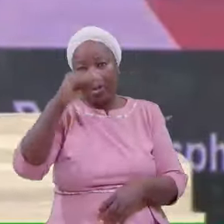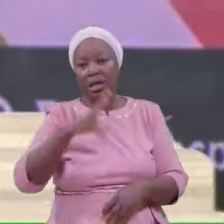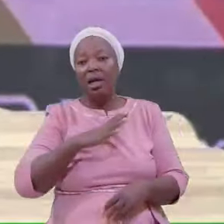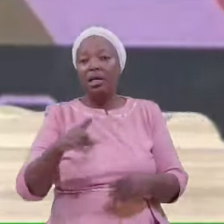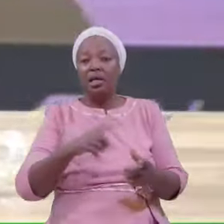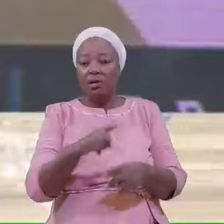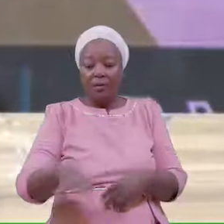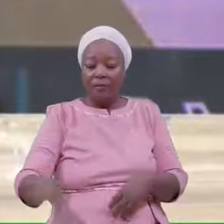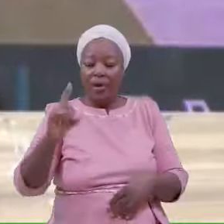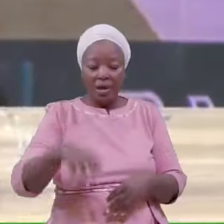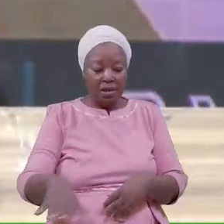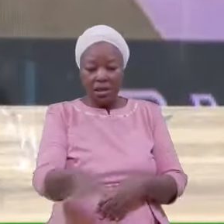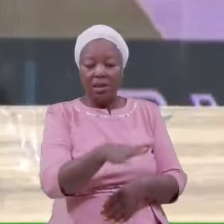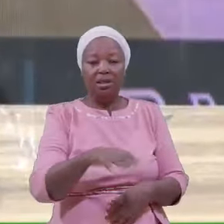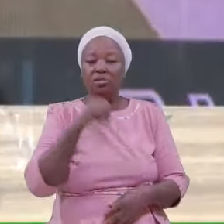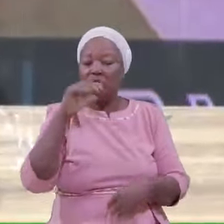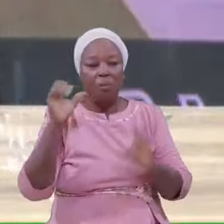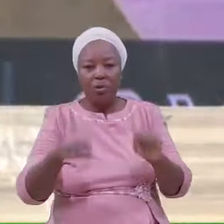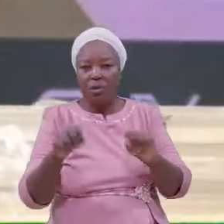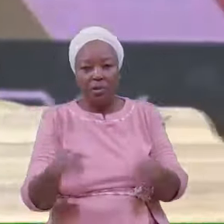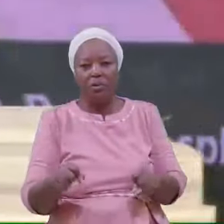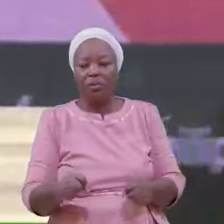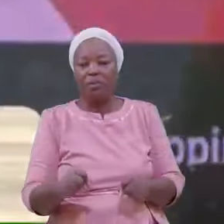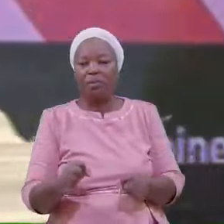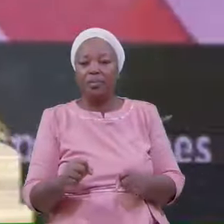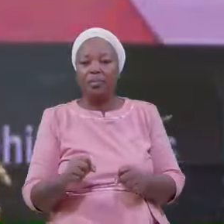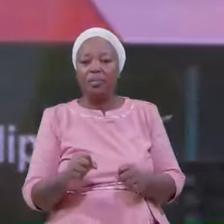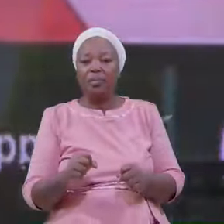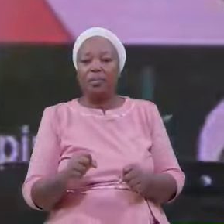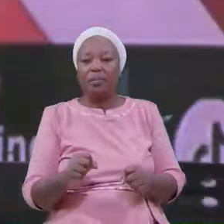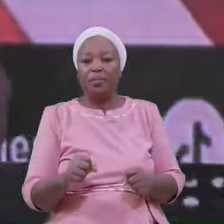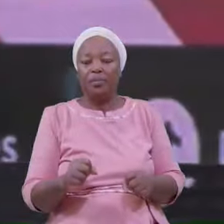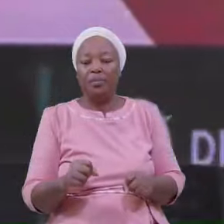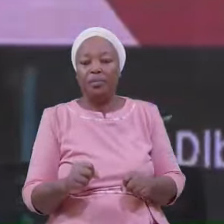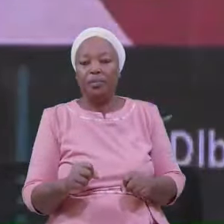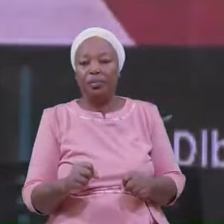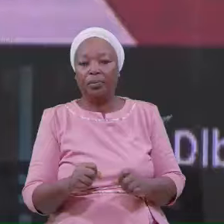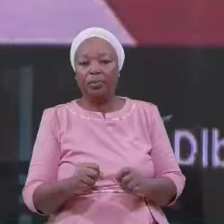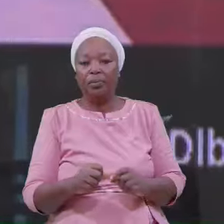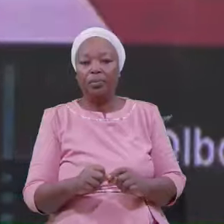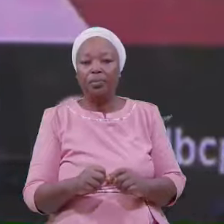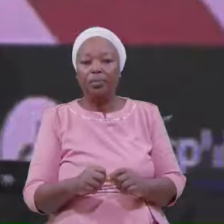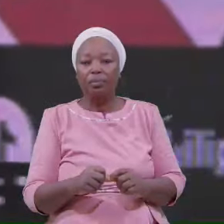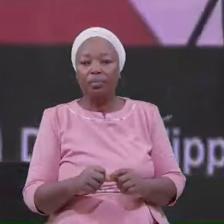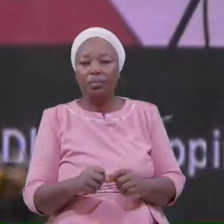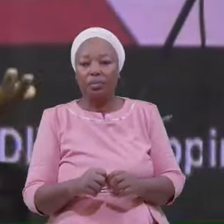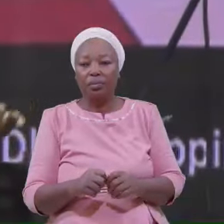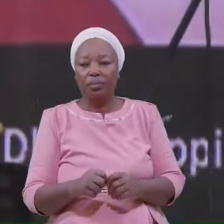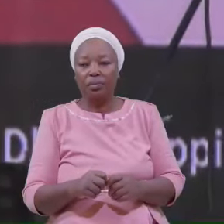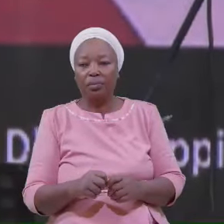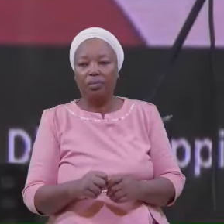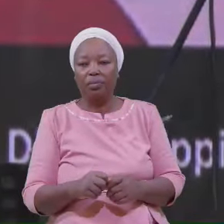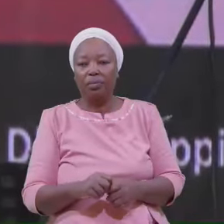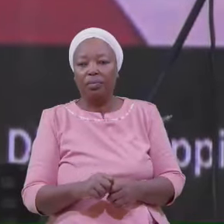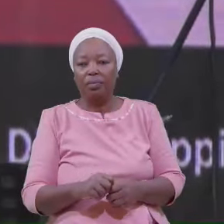this impossible. Ang lahat ng makapangyarihan, ang lahat ng mga tao dito, hatgas sa iba't mundo, lahat